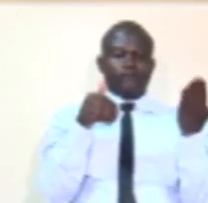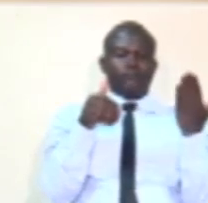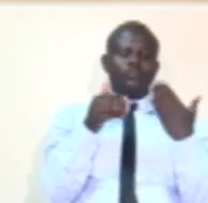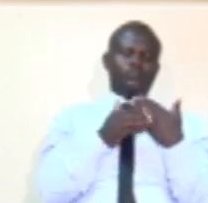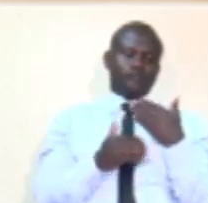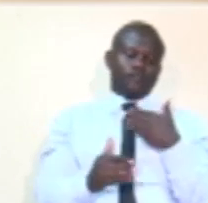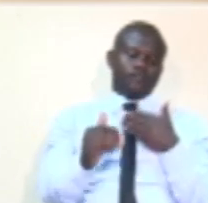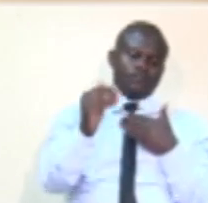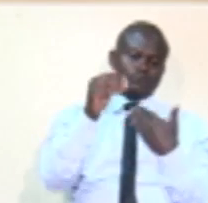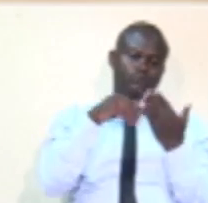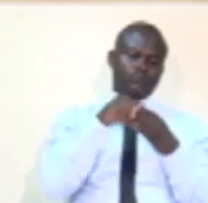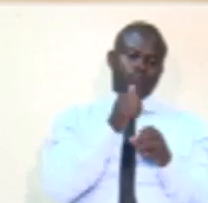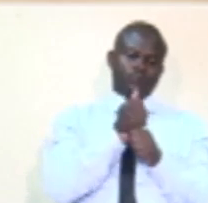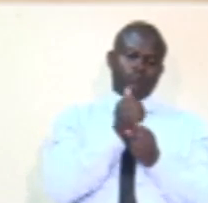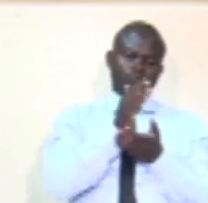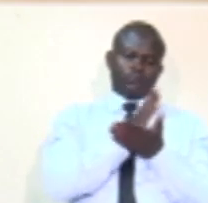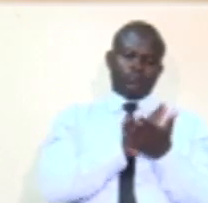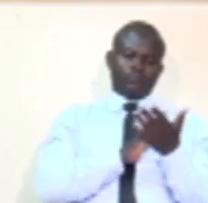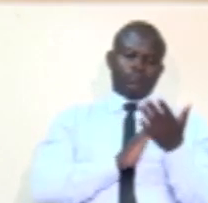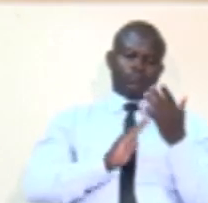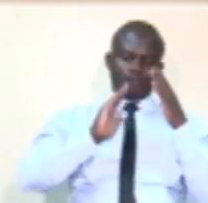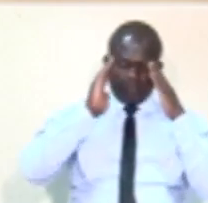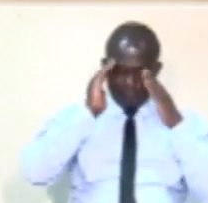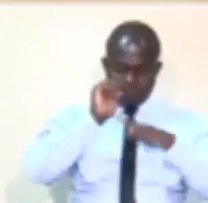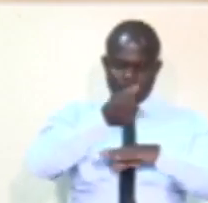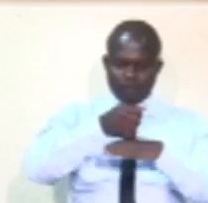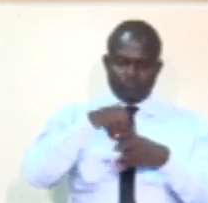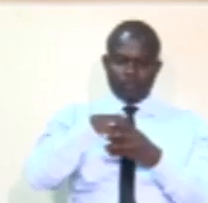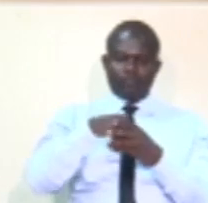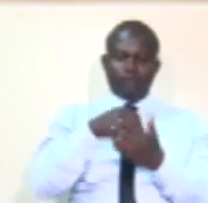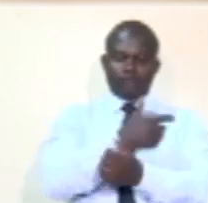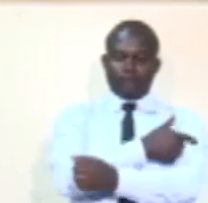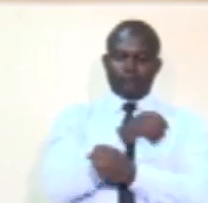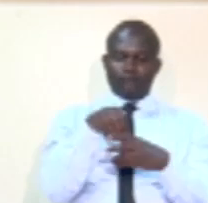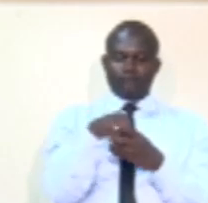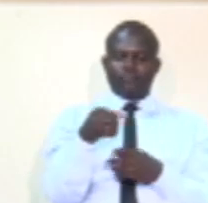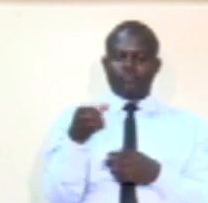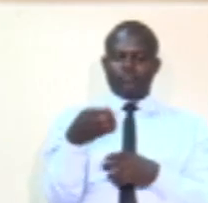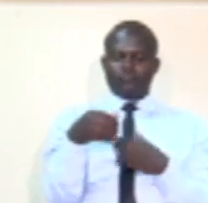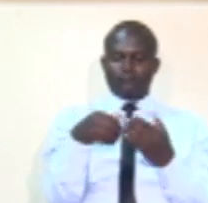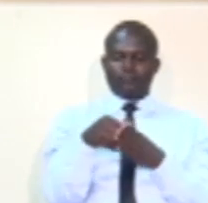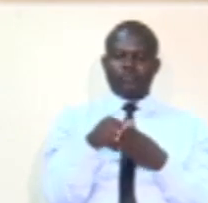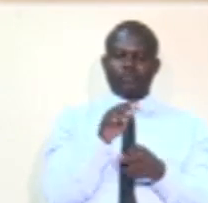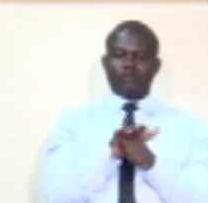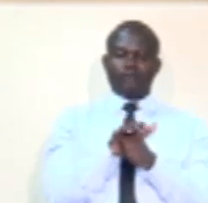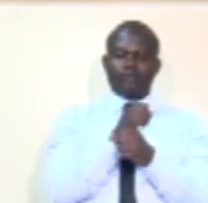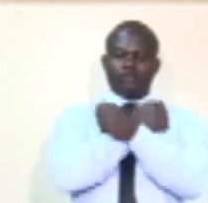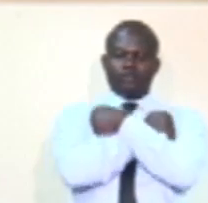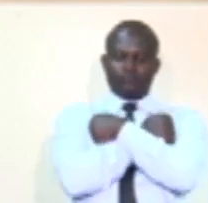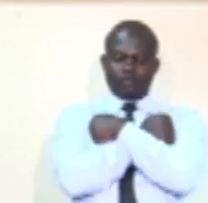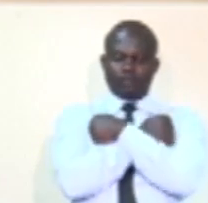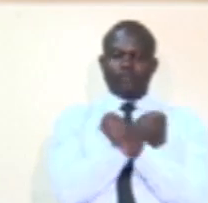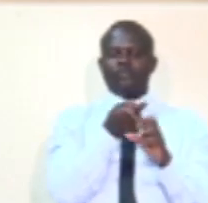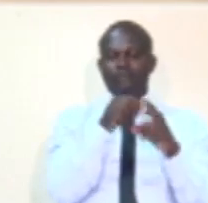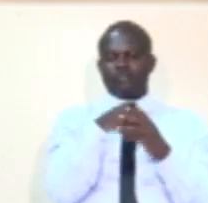hazanakurikira gukora igice cyo gushyira izo nkingo mu macupa, yani mujya mubona dukunda kuvomamo iyo turi gukingira abantu,